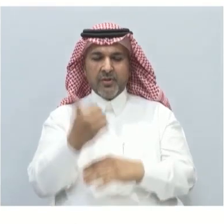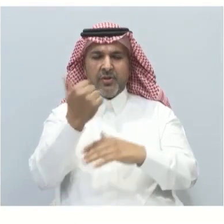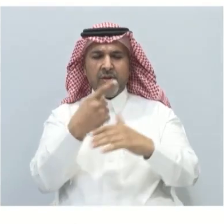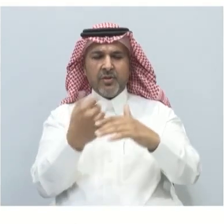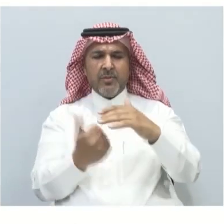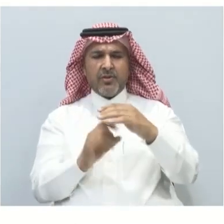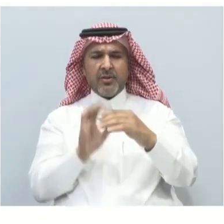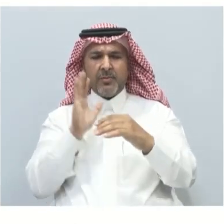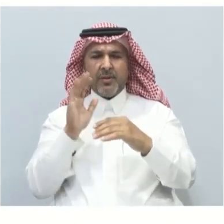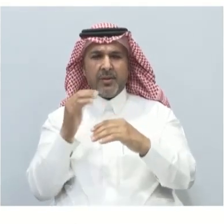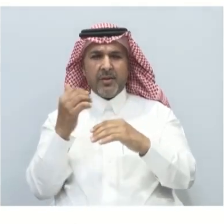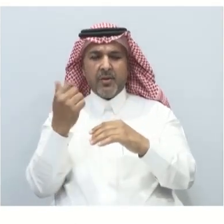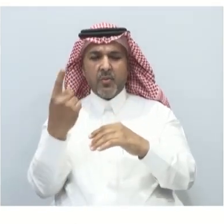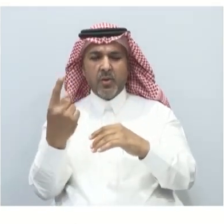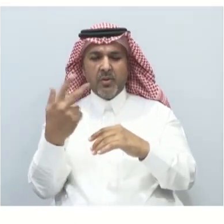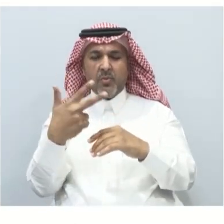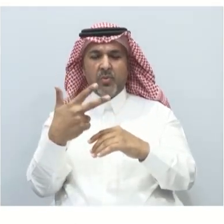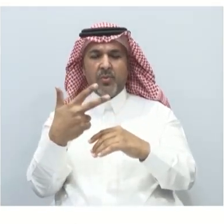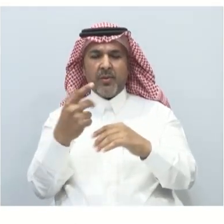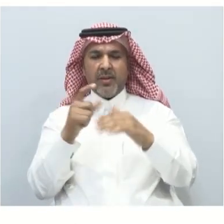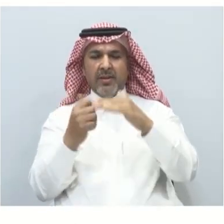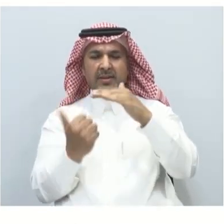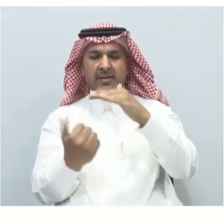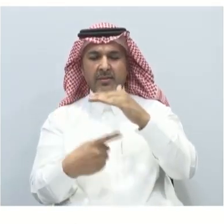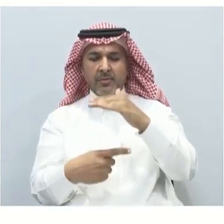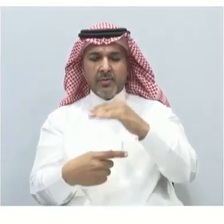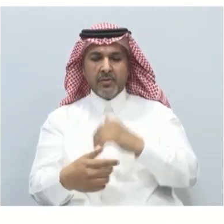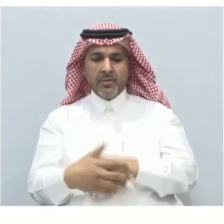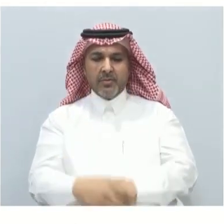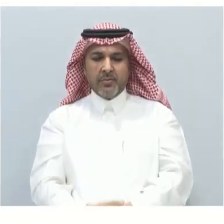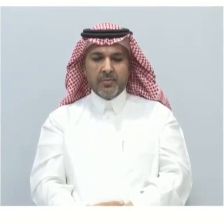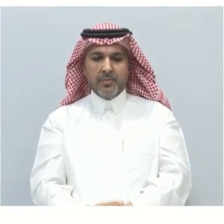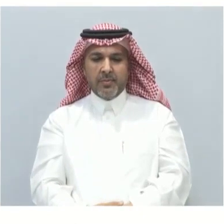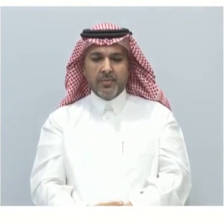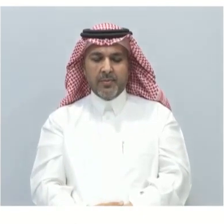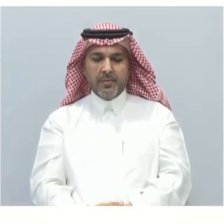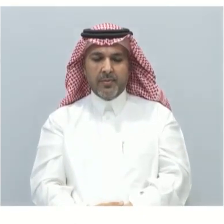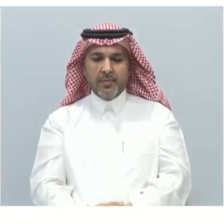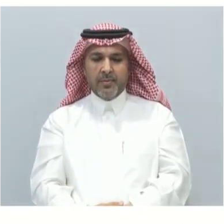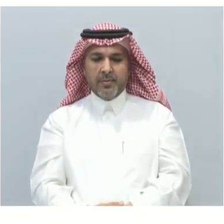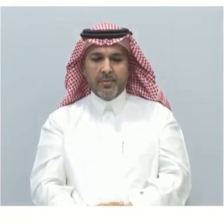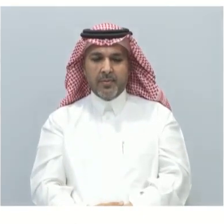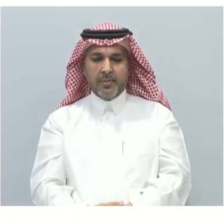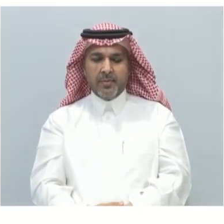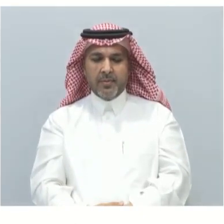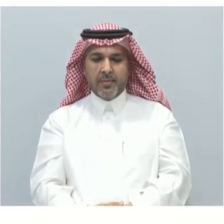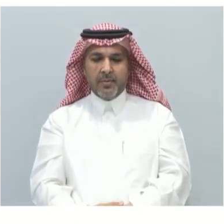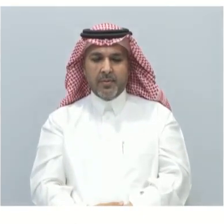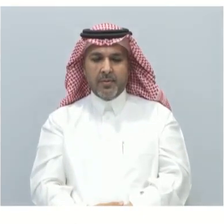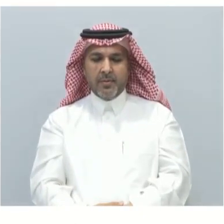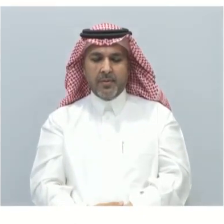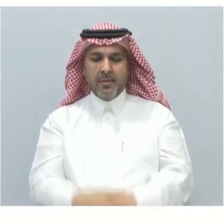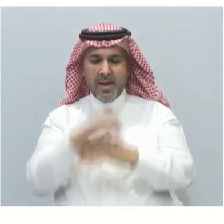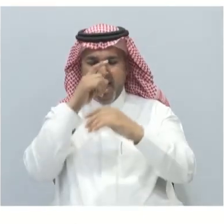16 لاحظ انه بقى معك 2 على 3 اس 2 اكس بهذا الشكل انا اريد ان